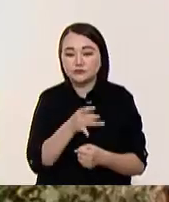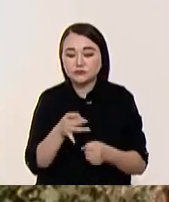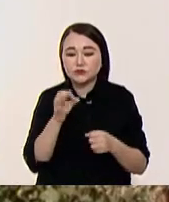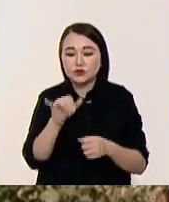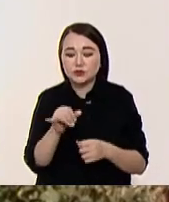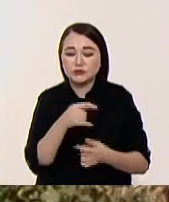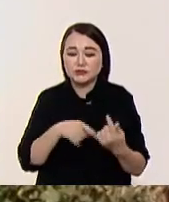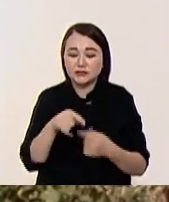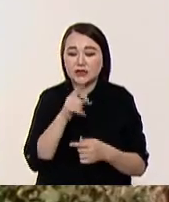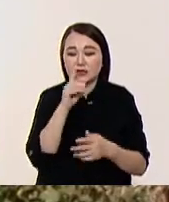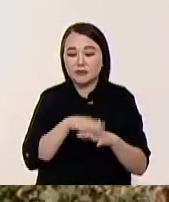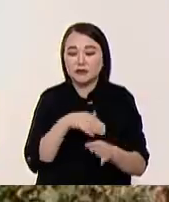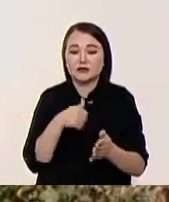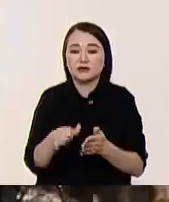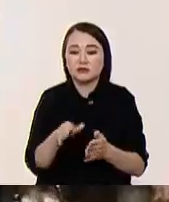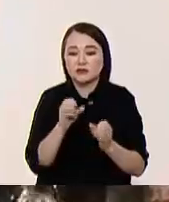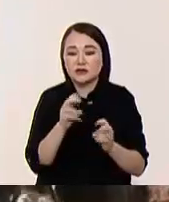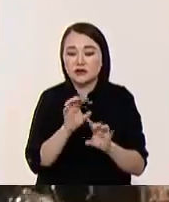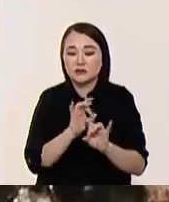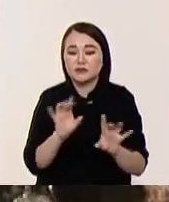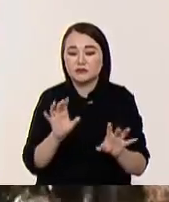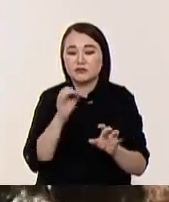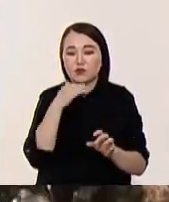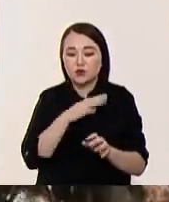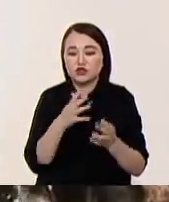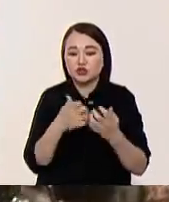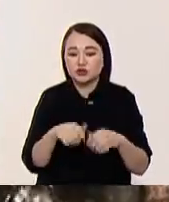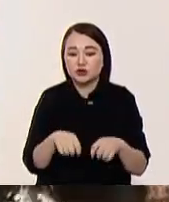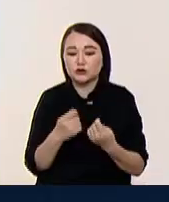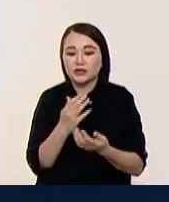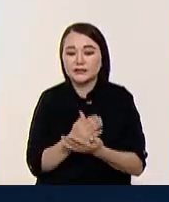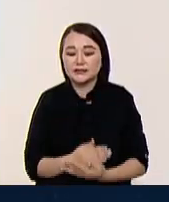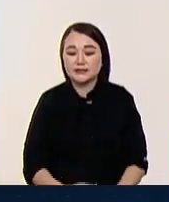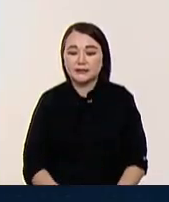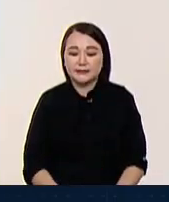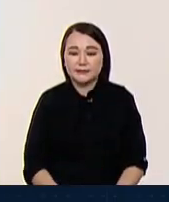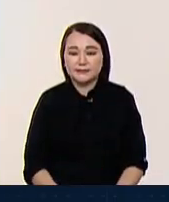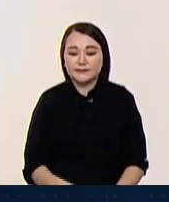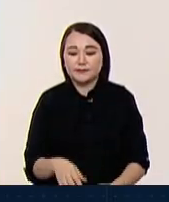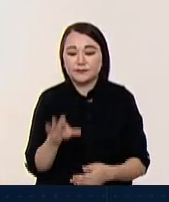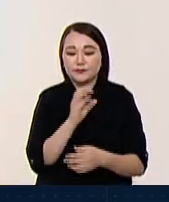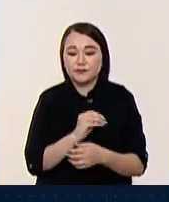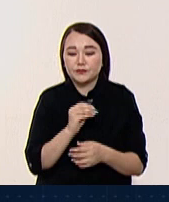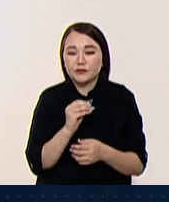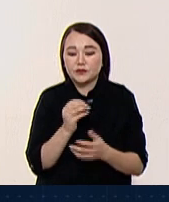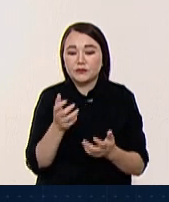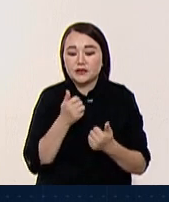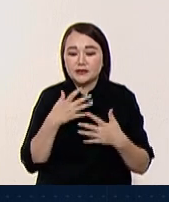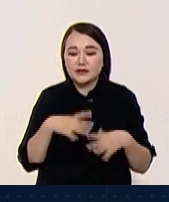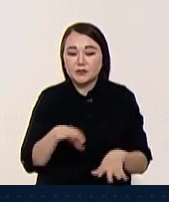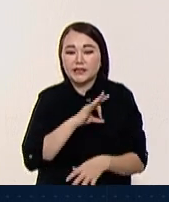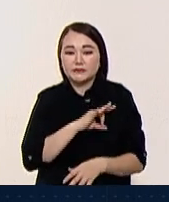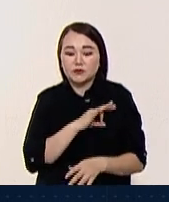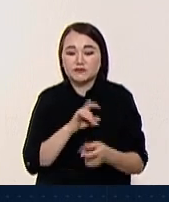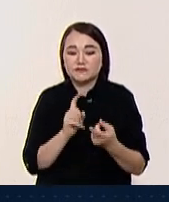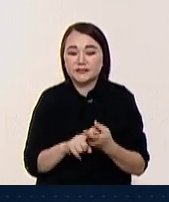подрядчиков районный акимат отказался, как объяснили, из-за многочисленных нарушений. Объект не был принят в эксплуатацию в